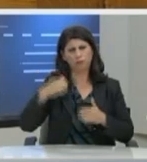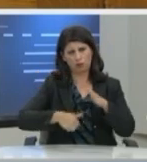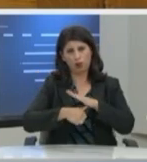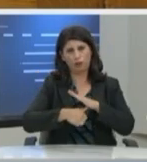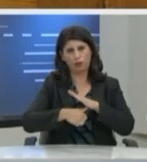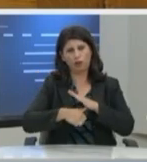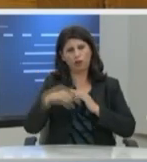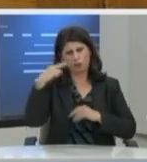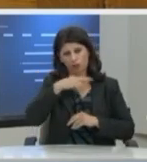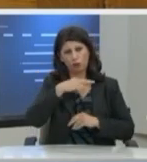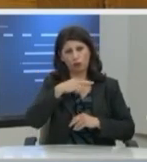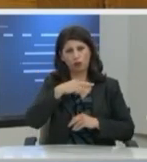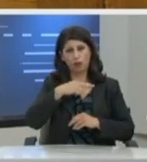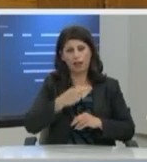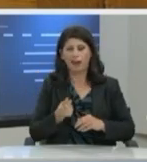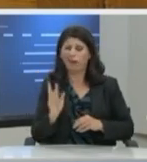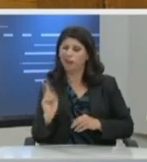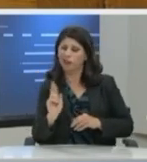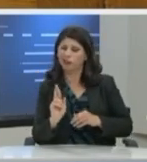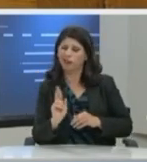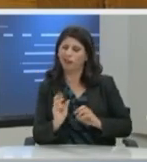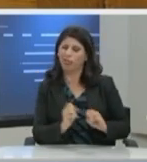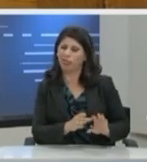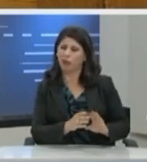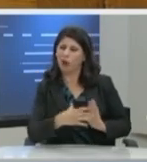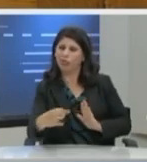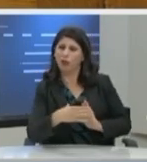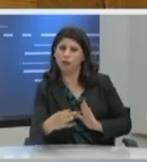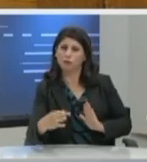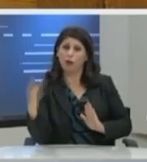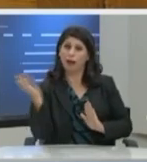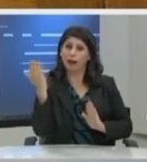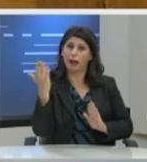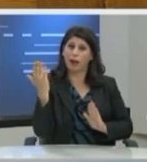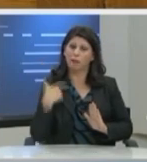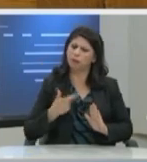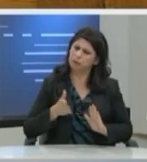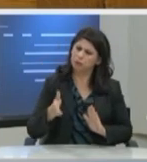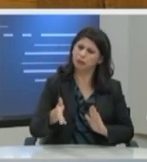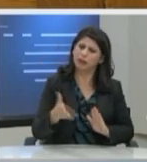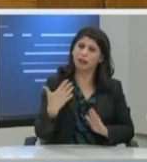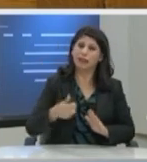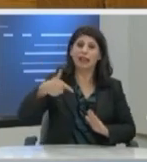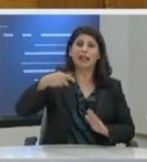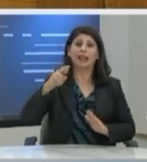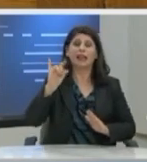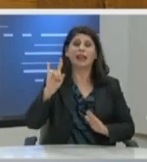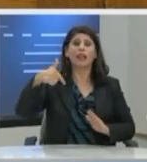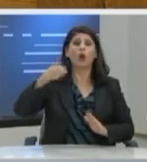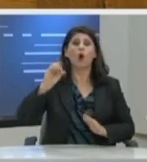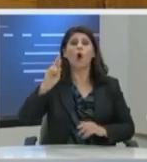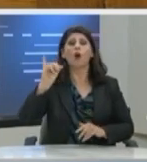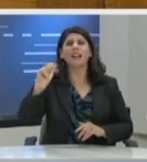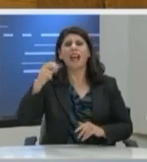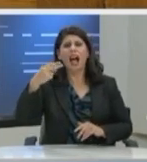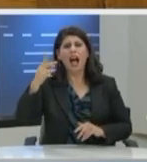Και έκανε διορισμούς ο Ράλης. Και κάπου που βρέθηκα που ήταν ένας Γρηγοριάδης, είχε γενικός διευθυντής,